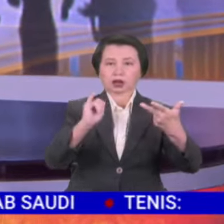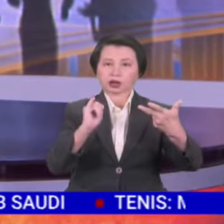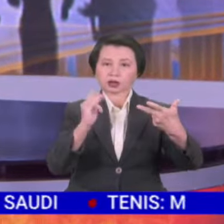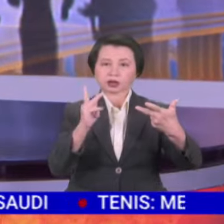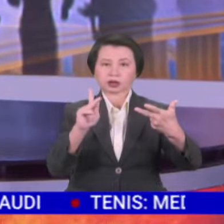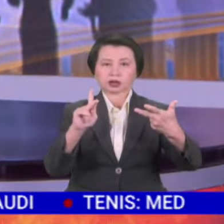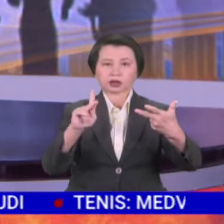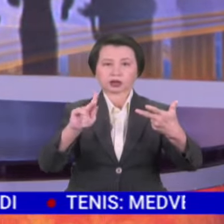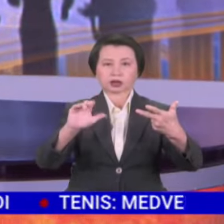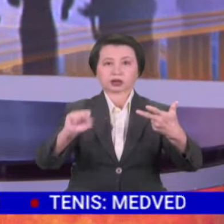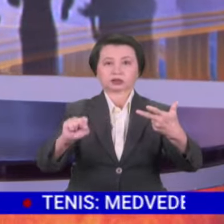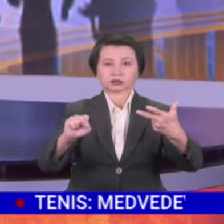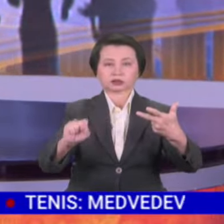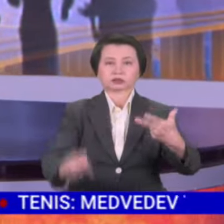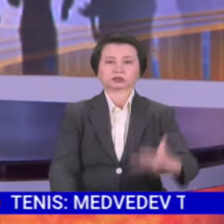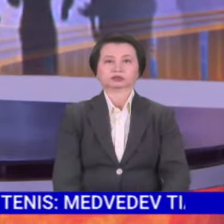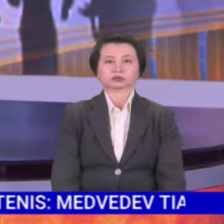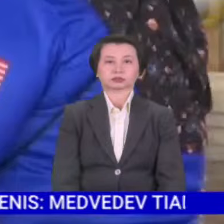dan sederhana IKS.